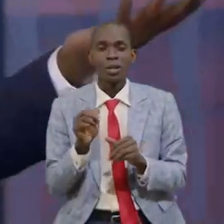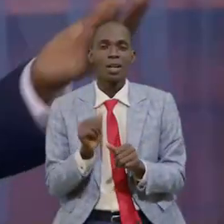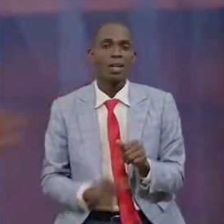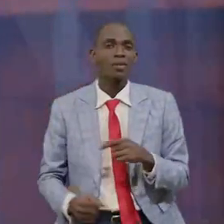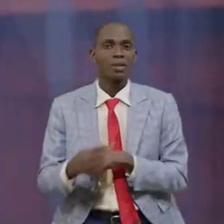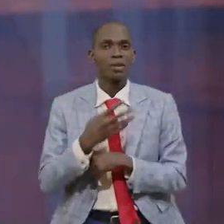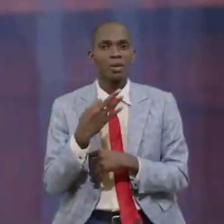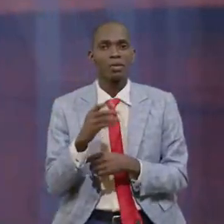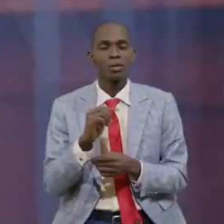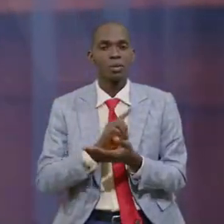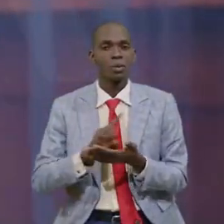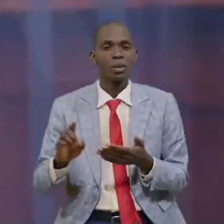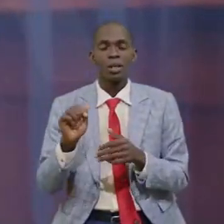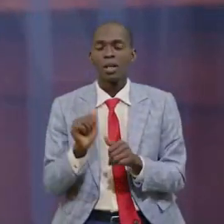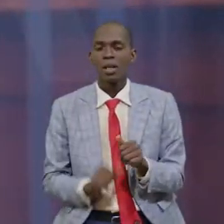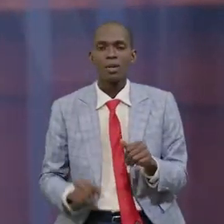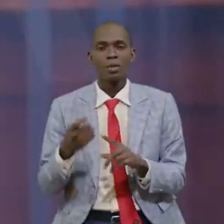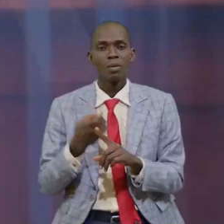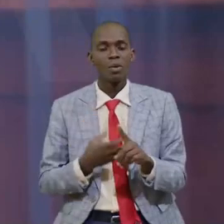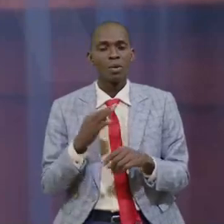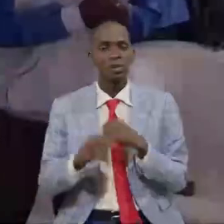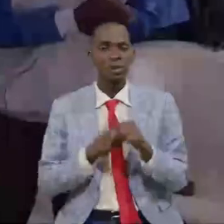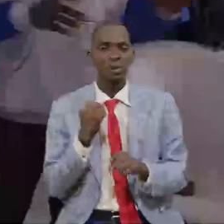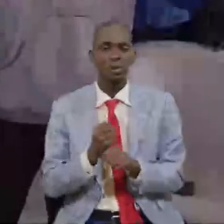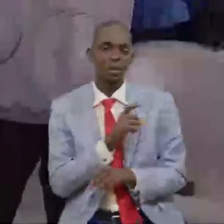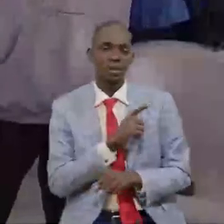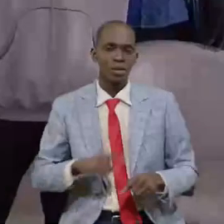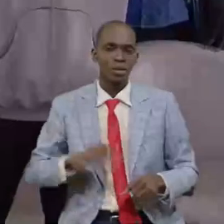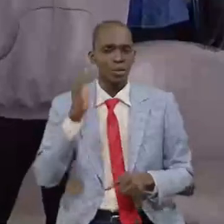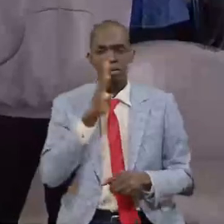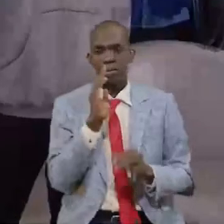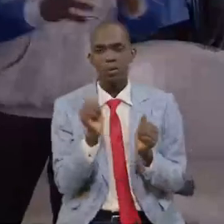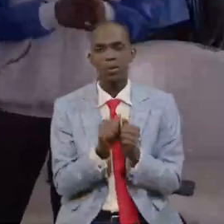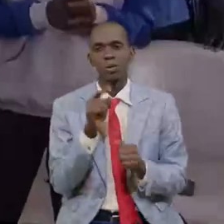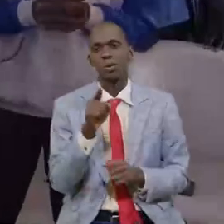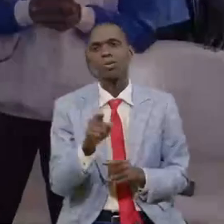chaque jour, chaque mois de ton année, le Seigneur sera avec toi.